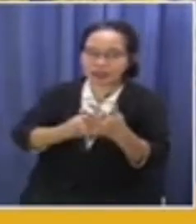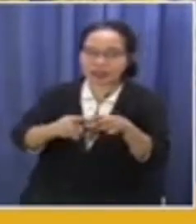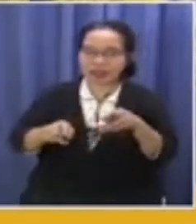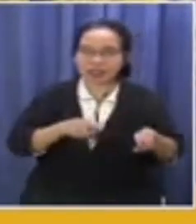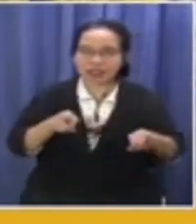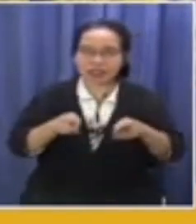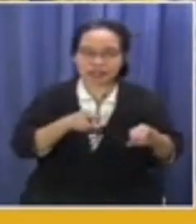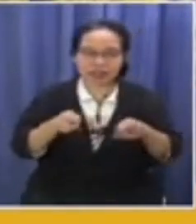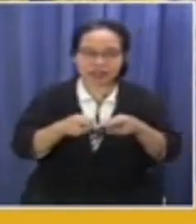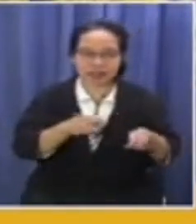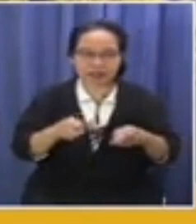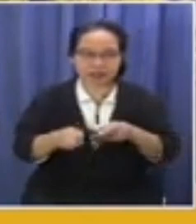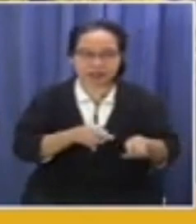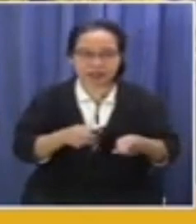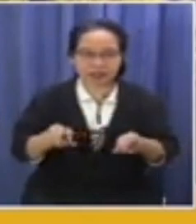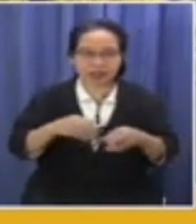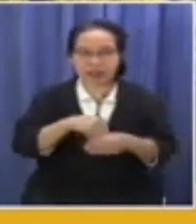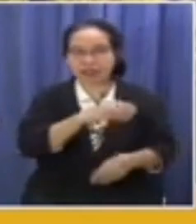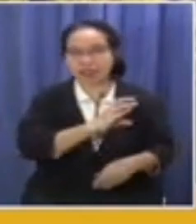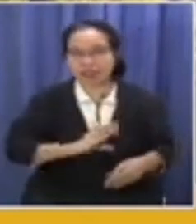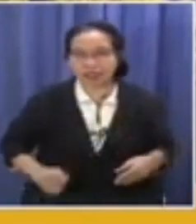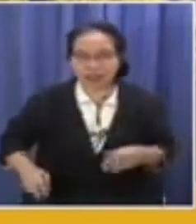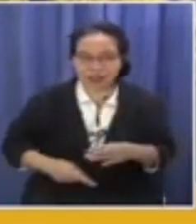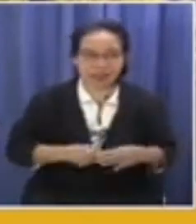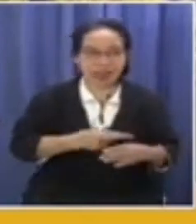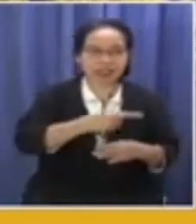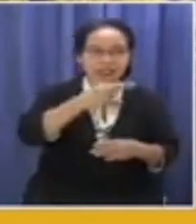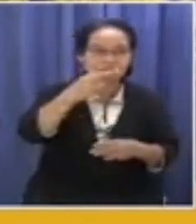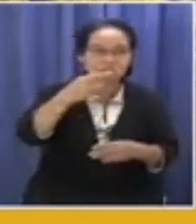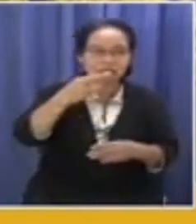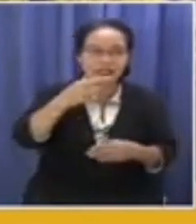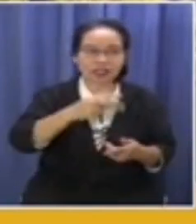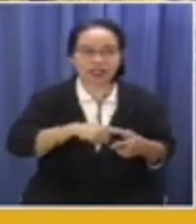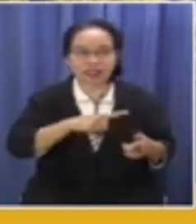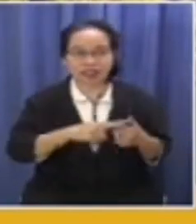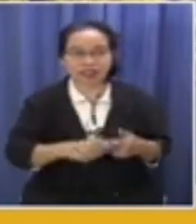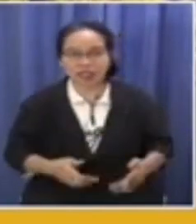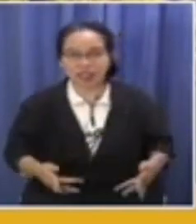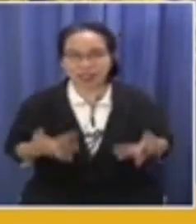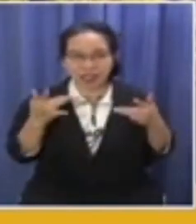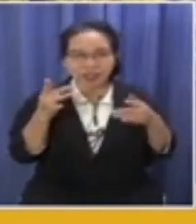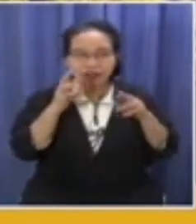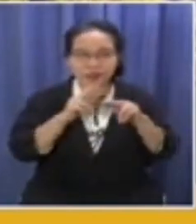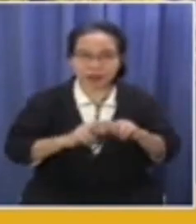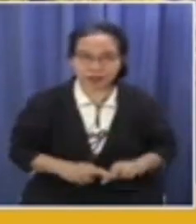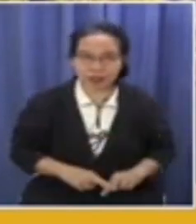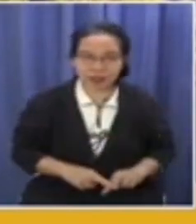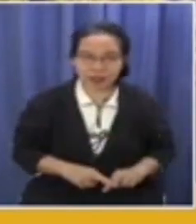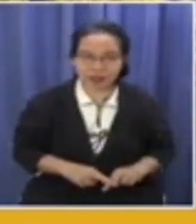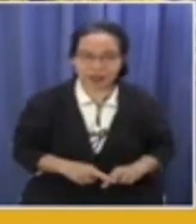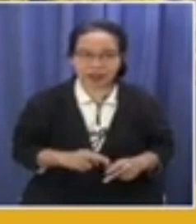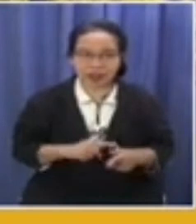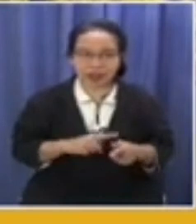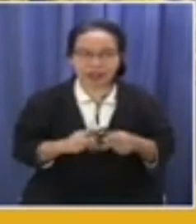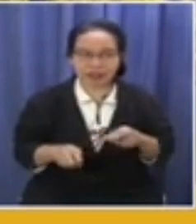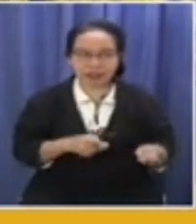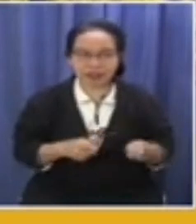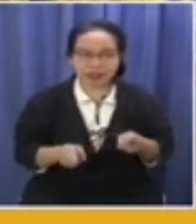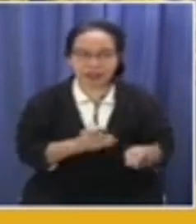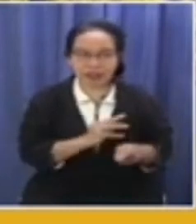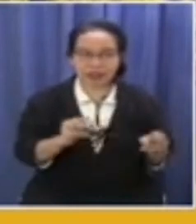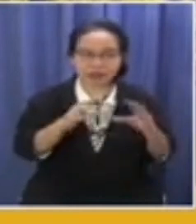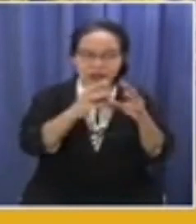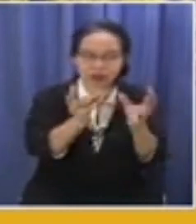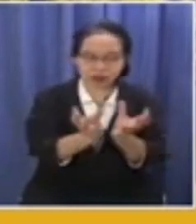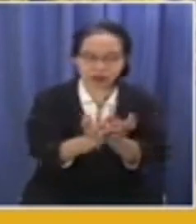paghahari nung mga kay Kristo na Binuhay at mga buhay na natitira maghahari sila